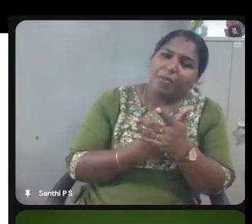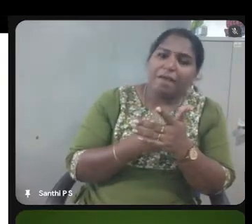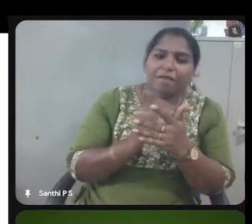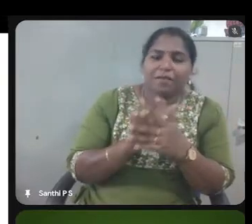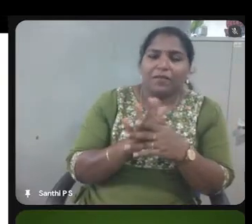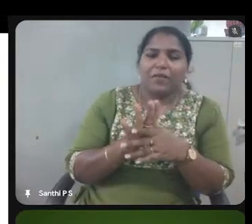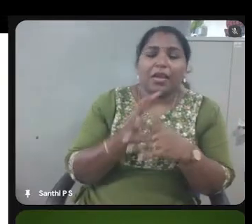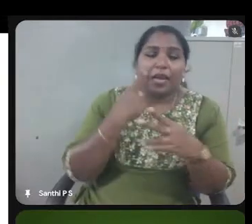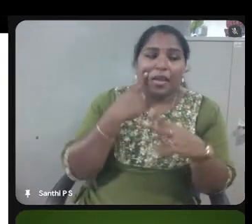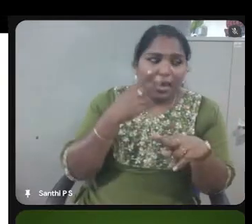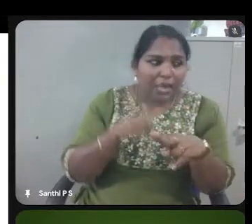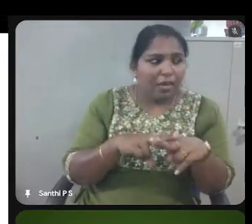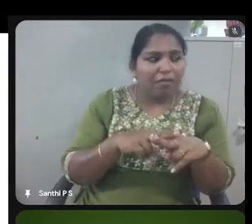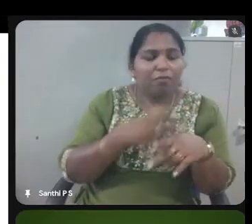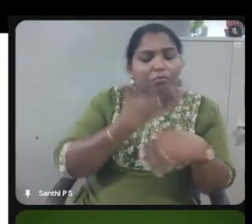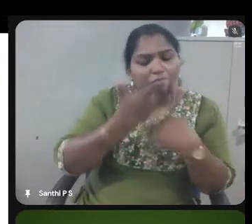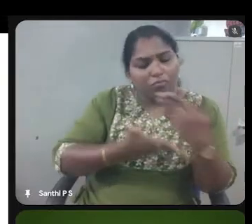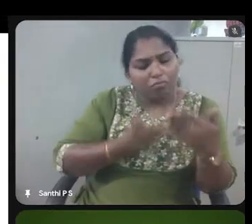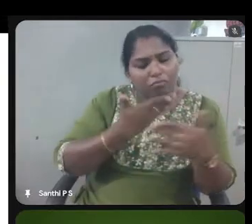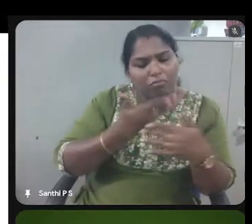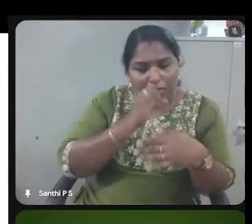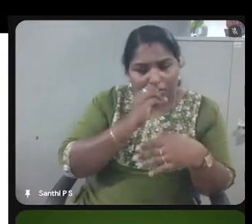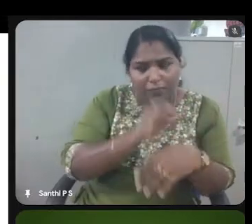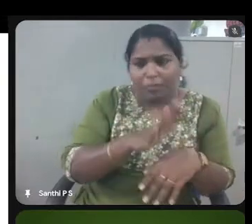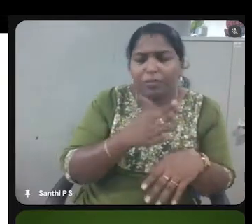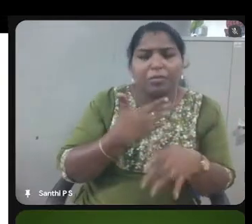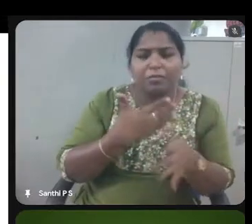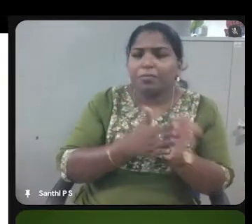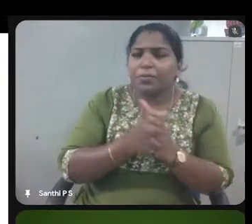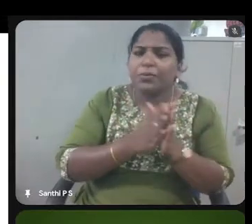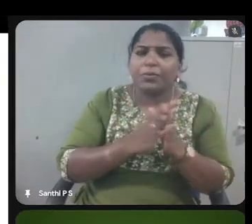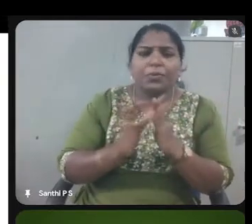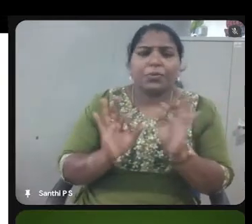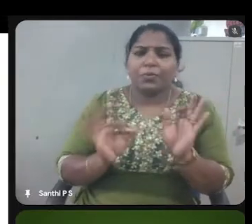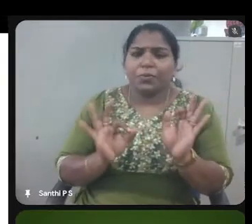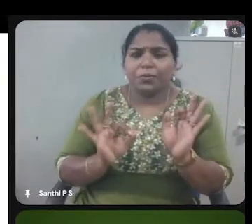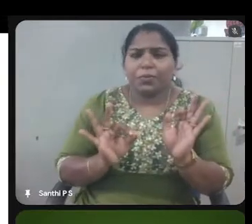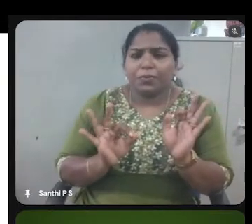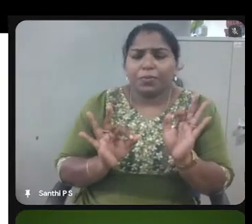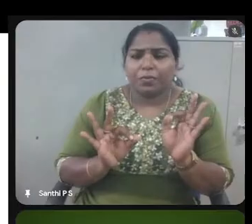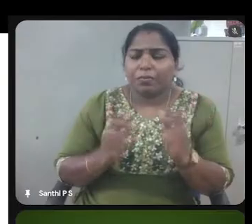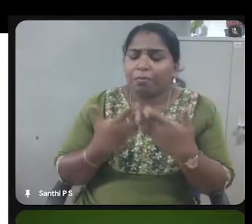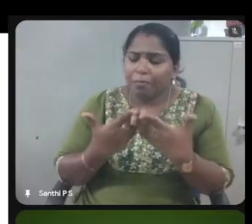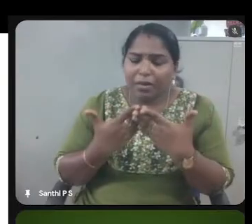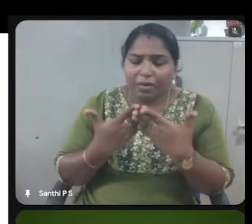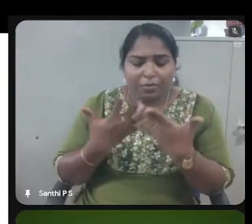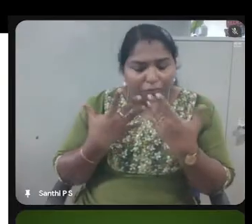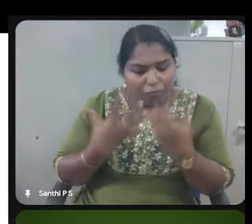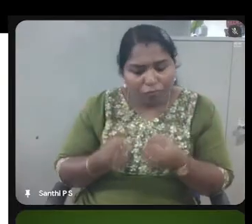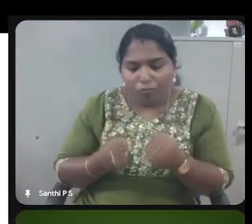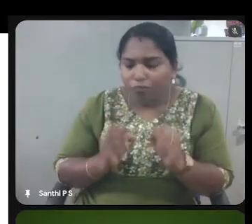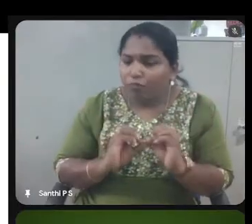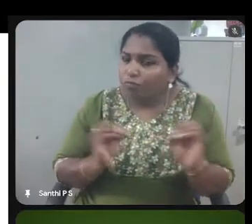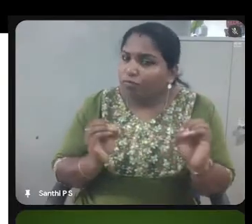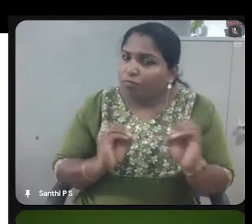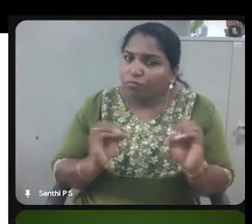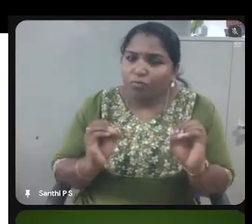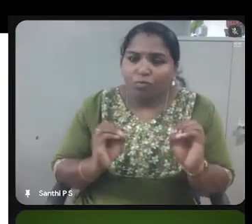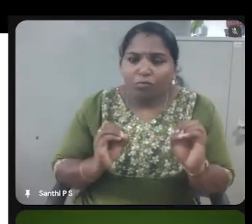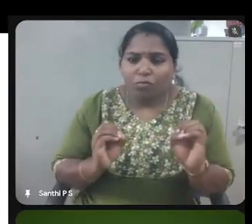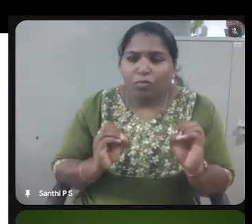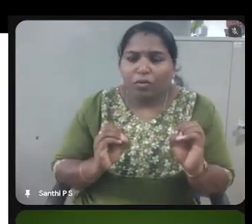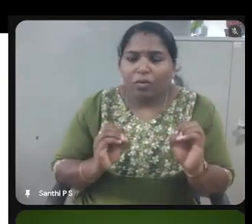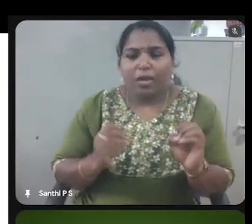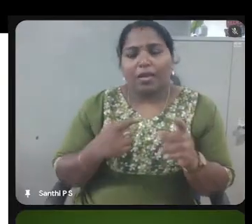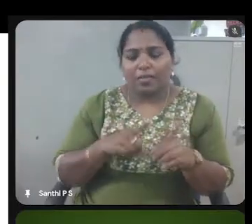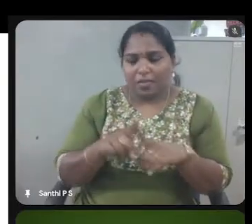പറഞ്ഞാലും ഒന്നിനോടൊരു ഇൻട്രസ്റ്റ് ഇല്ല. ഒരു പഠിക്കണമെന്നില്ല. ഇപ്പം നമുക്ക് നമ്മുടെ കുട്ടികളൊന്നും